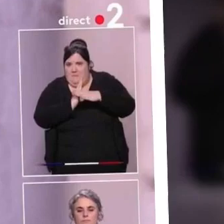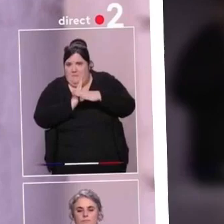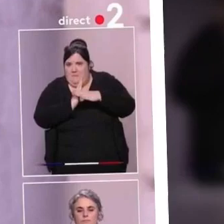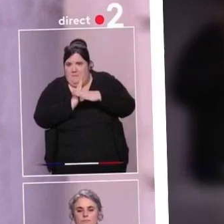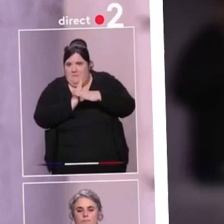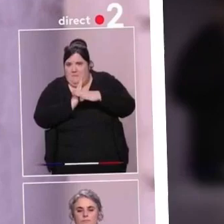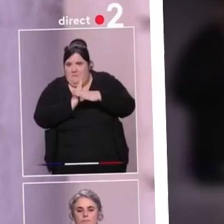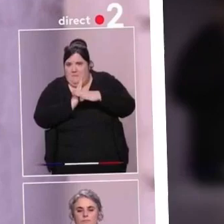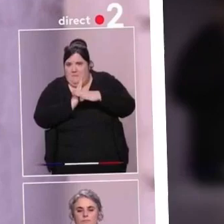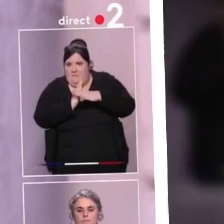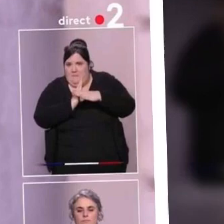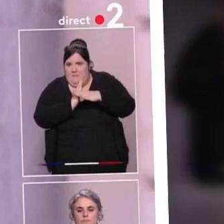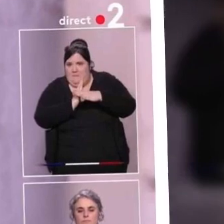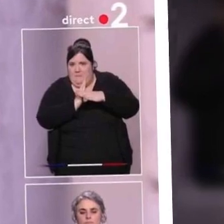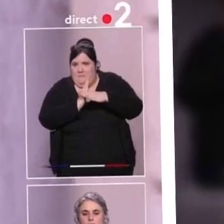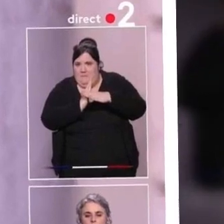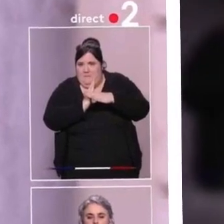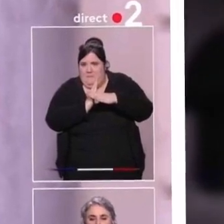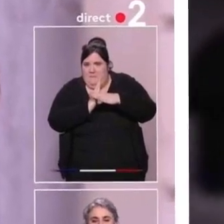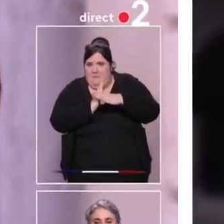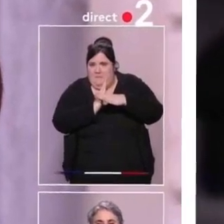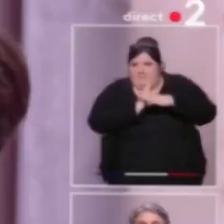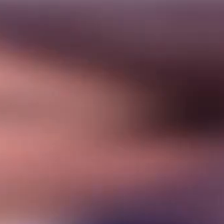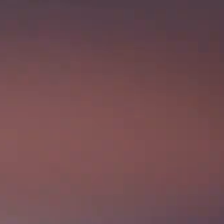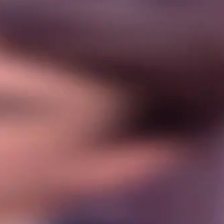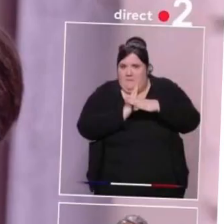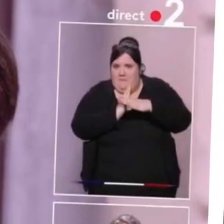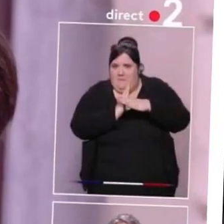un détail qui a beaucoup diverti les internautes.